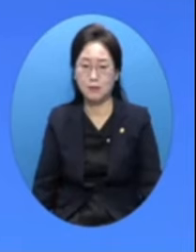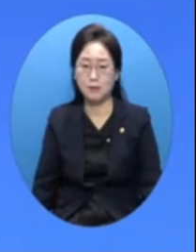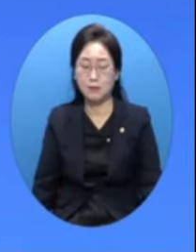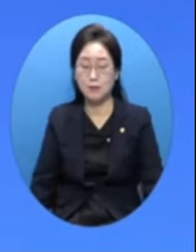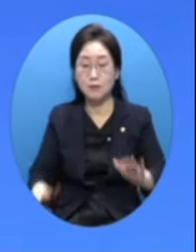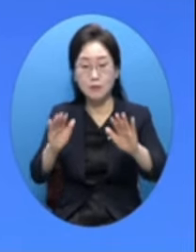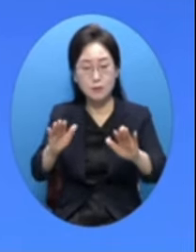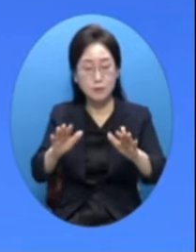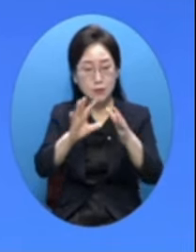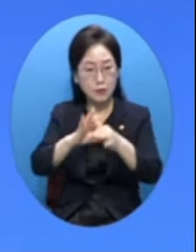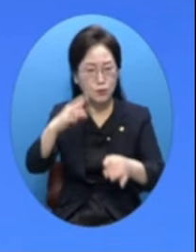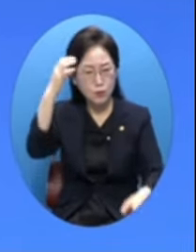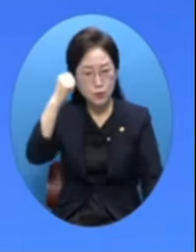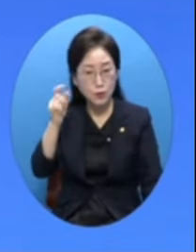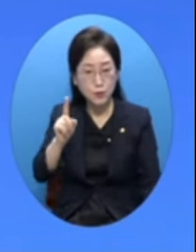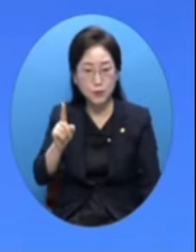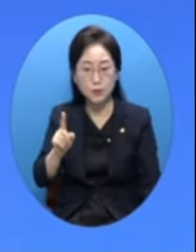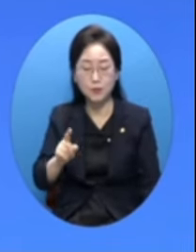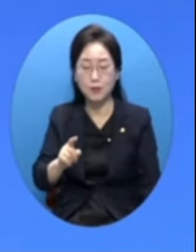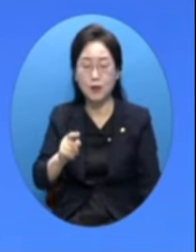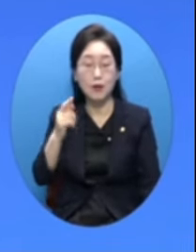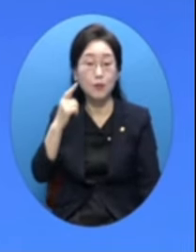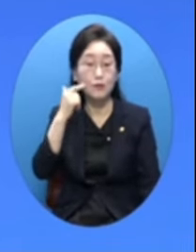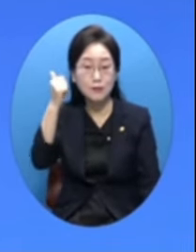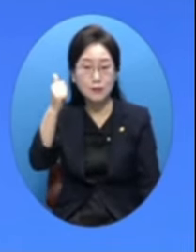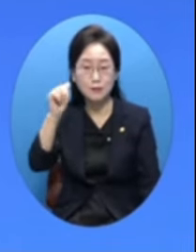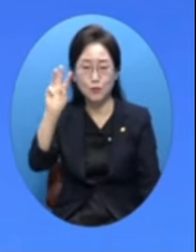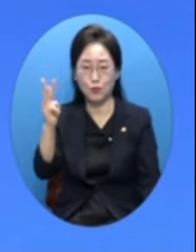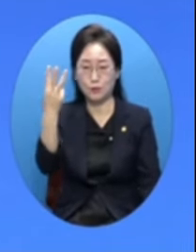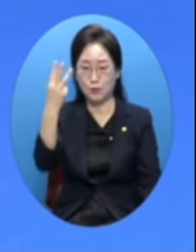지금도 기억나는 것은 미국 워싱턴에서 교회 섬길 때에